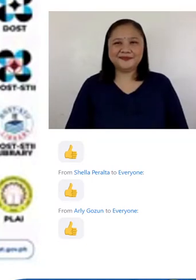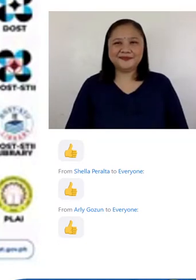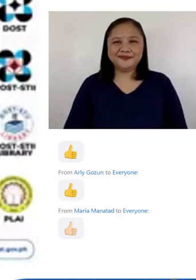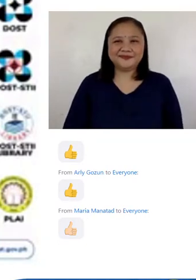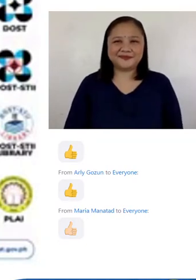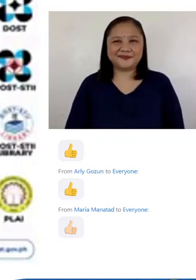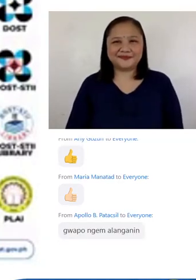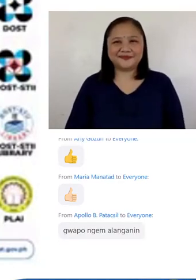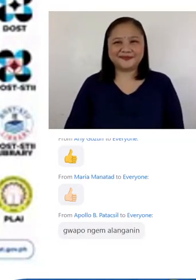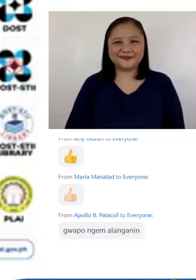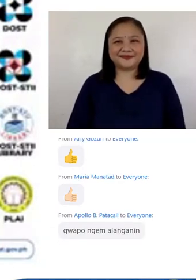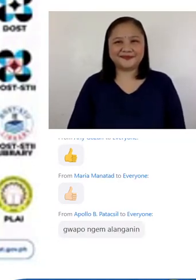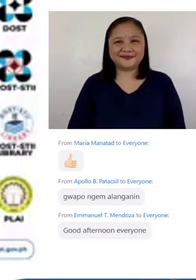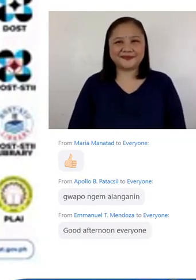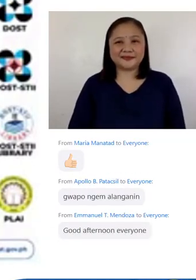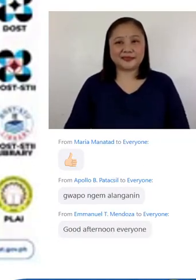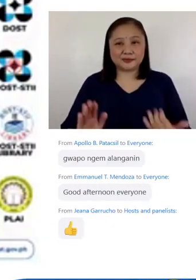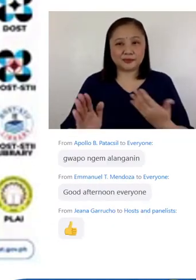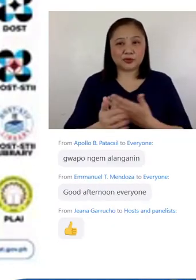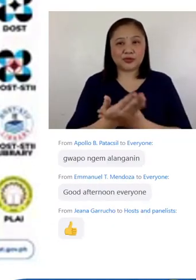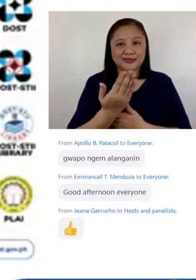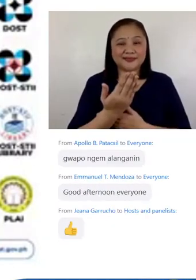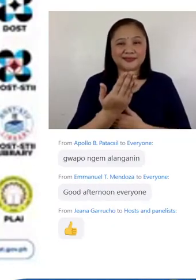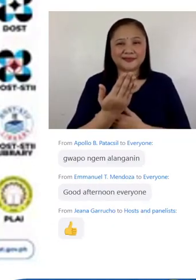Ayan, kaninang umaga po.